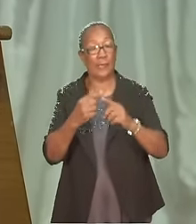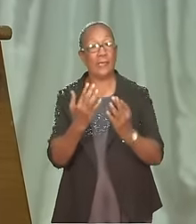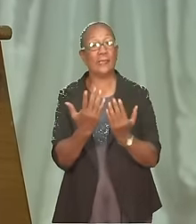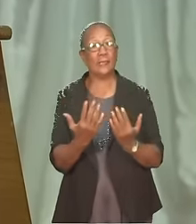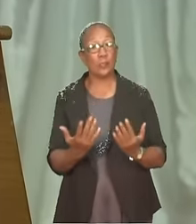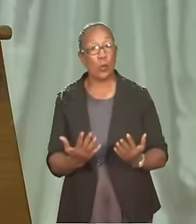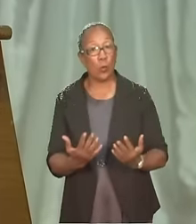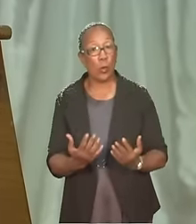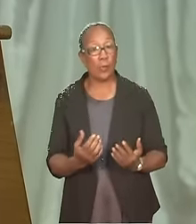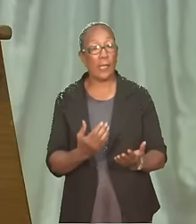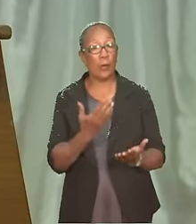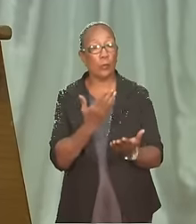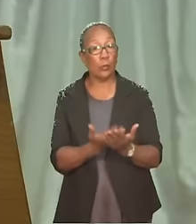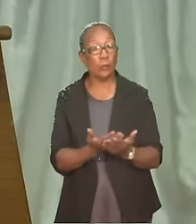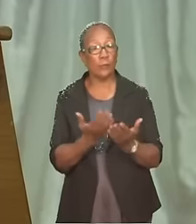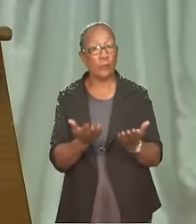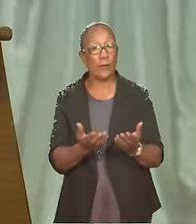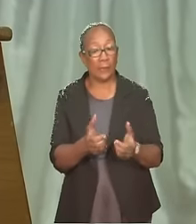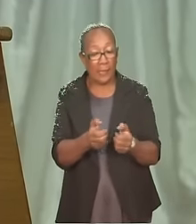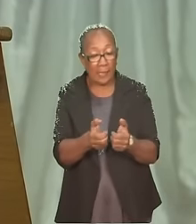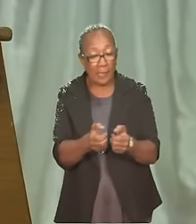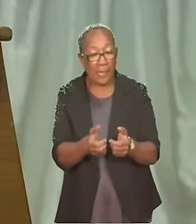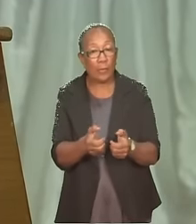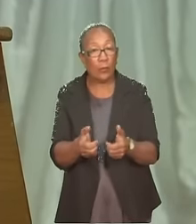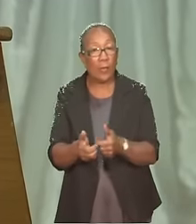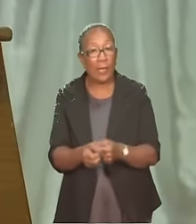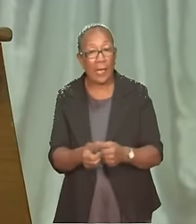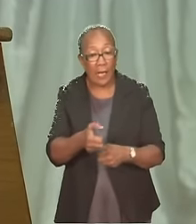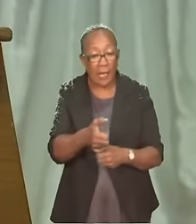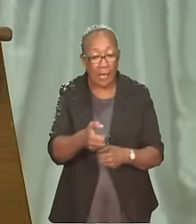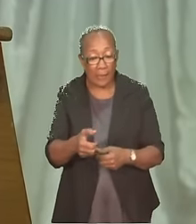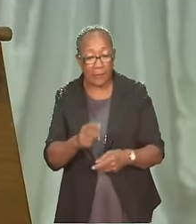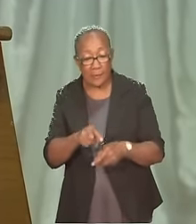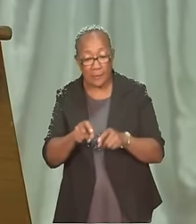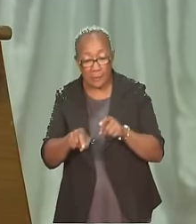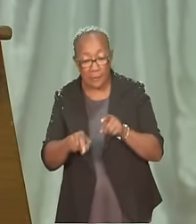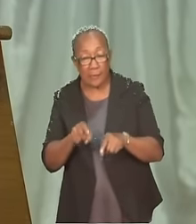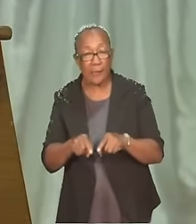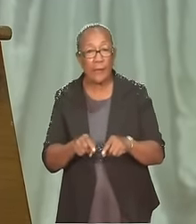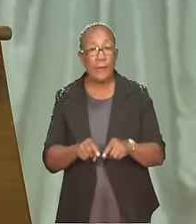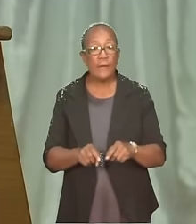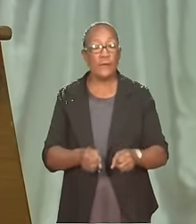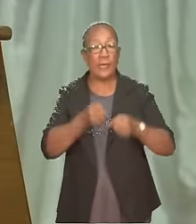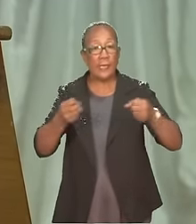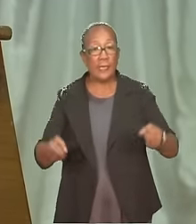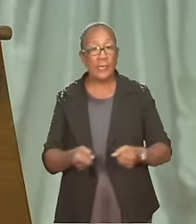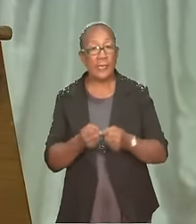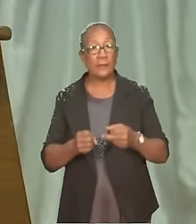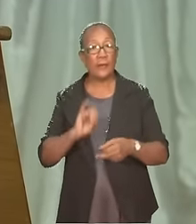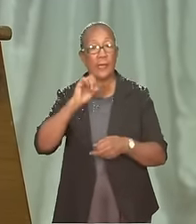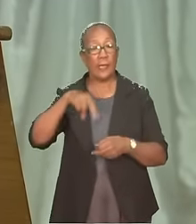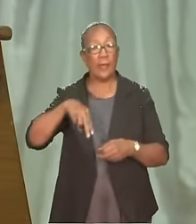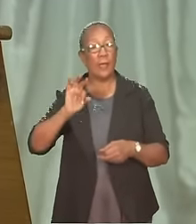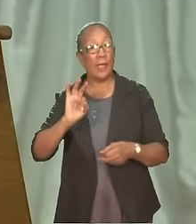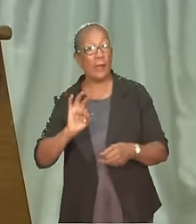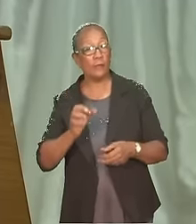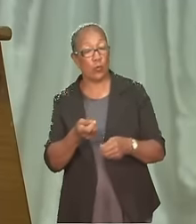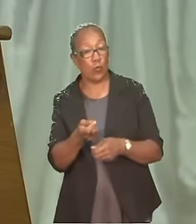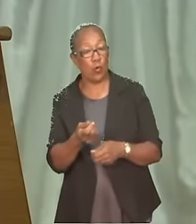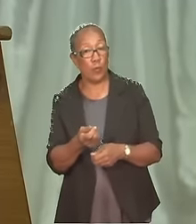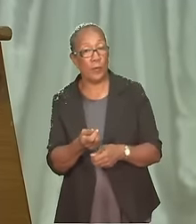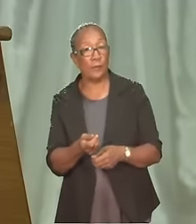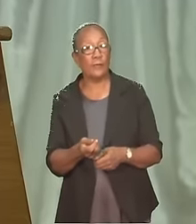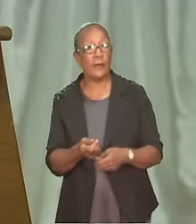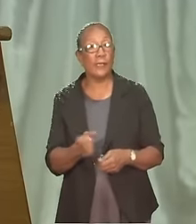hebben aan de hand van calculaties, van inkoop van energie van hydro, van kopen van